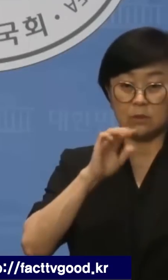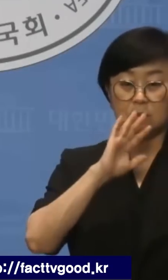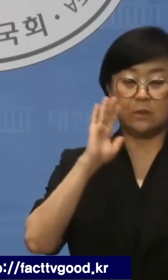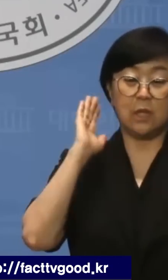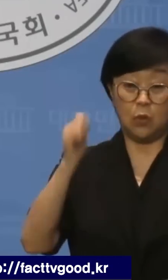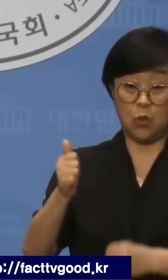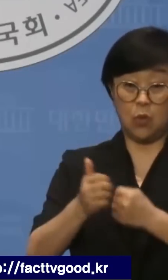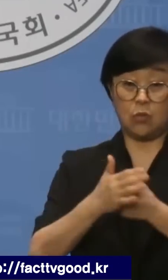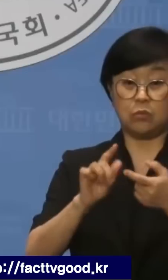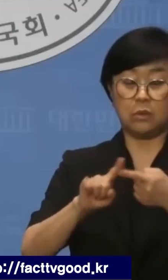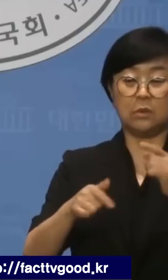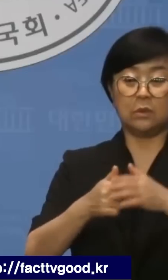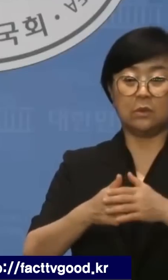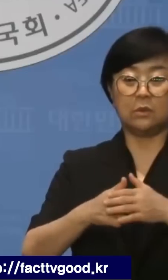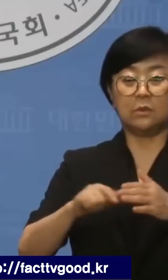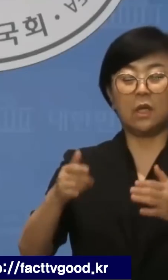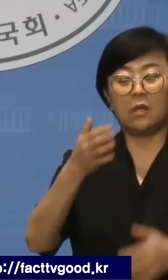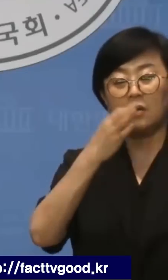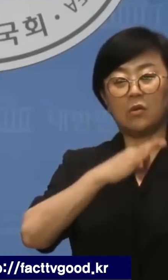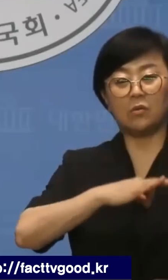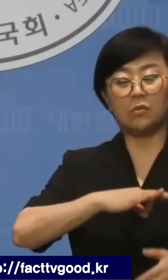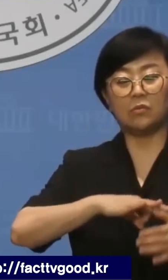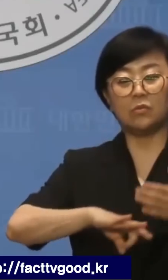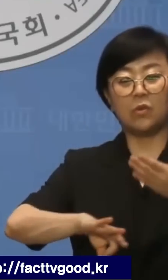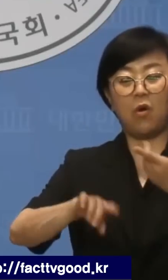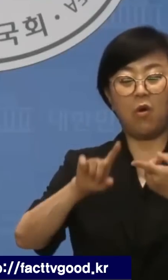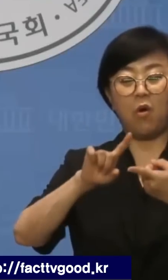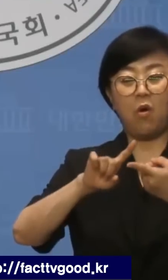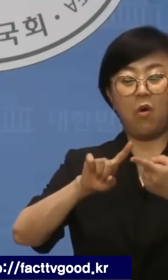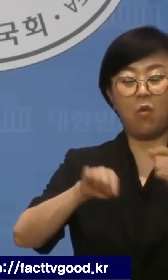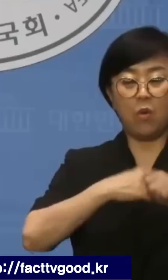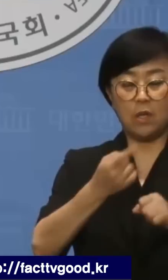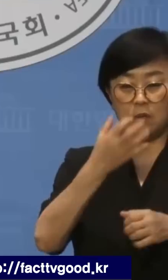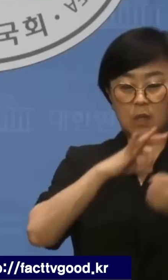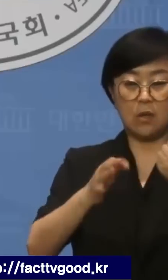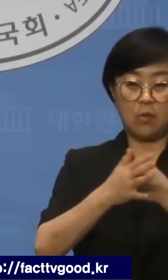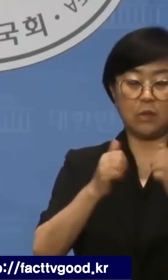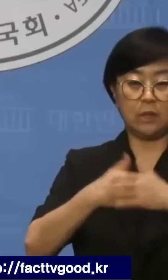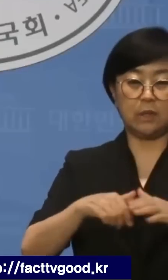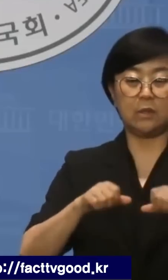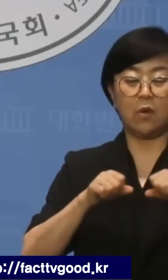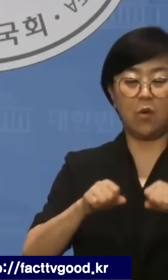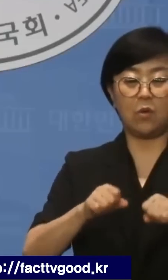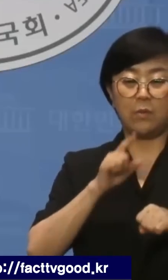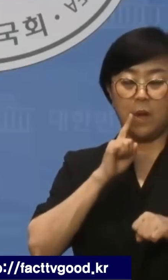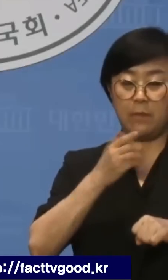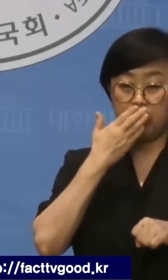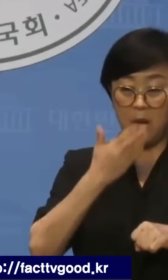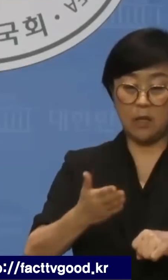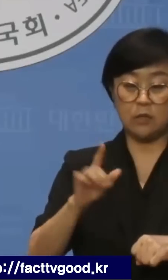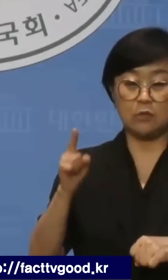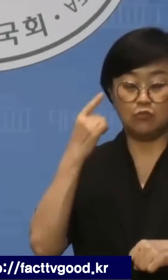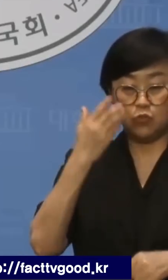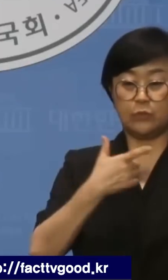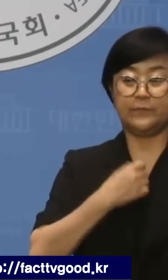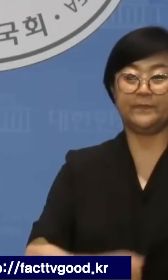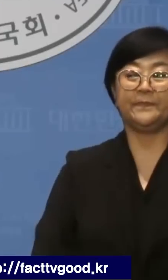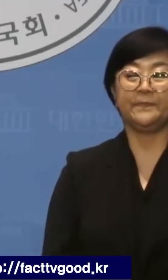대통령이 어떻게 이권 카르텔 척결을 입에 올릴 수 있는지 묻지 않을 수 없습니다.